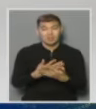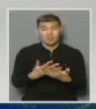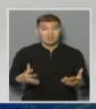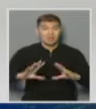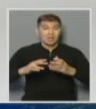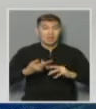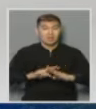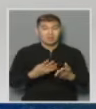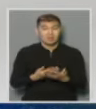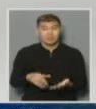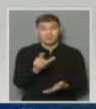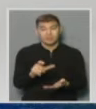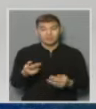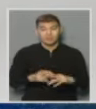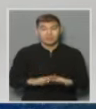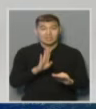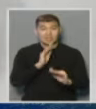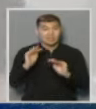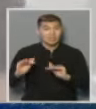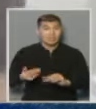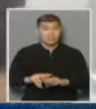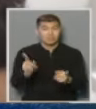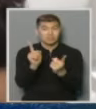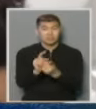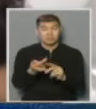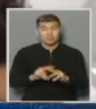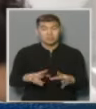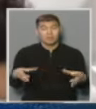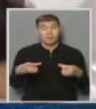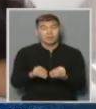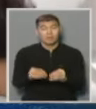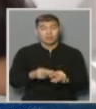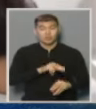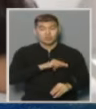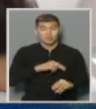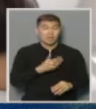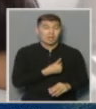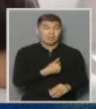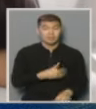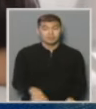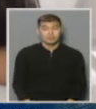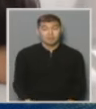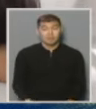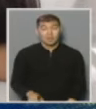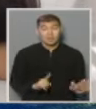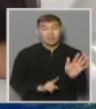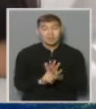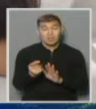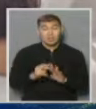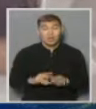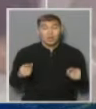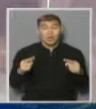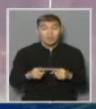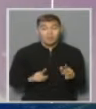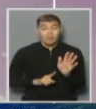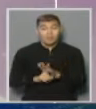әлемдік деңгейдегі продюсерлер кішкентай ханшайыммен жүздесіп, бірлесе жұмыс жасауға ниетті. Бізде алғашқы қадамын нық